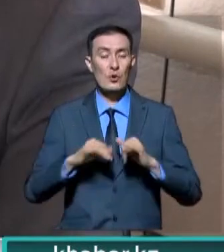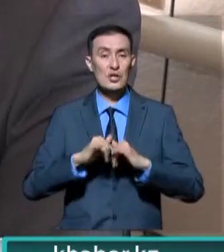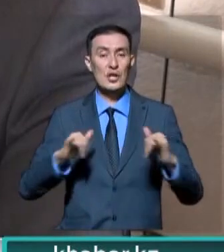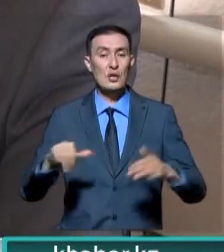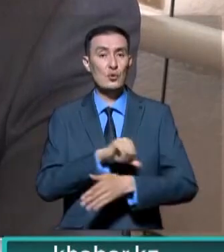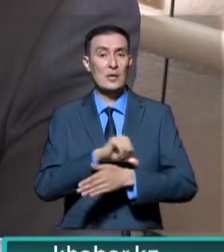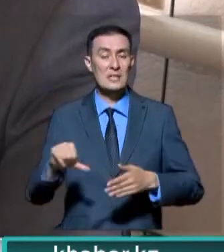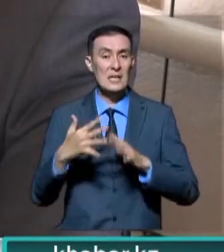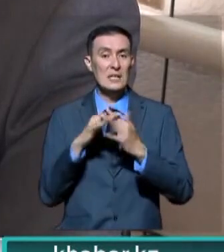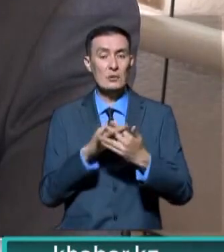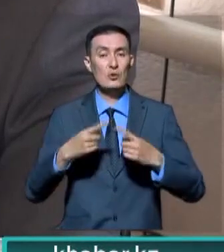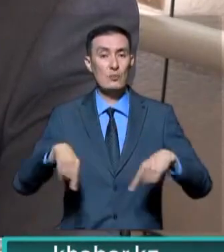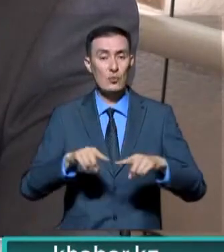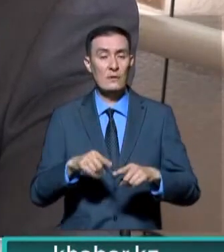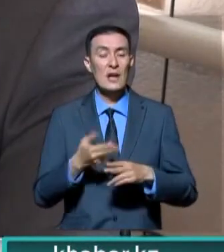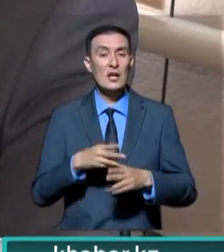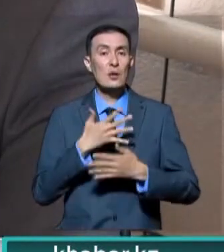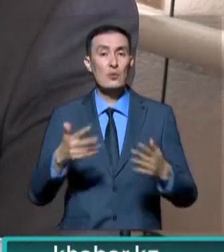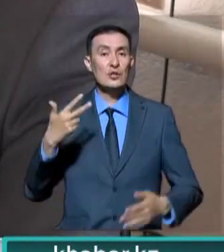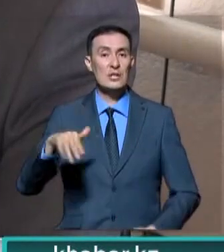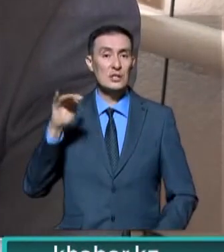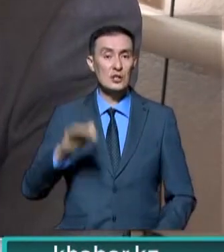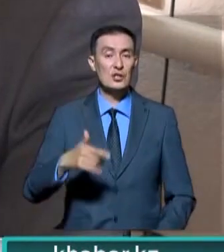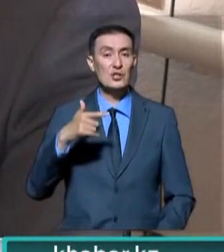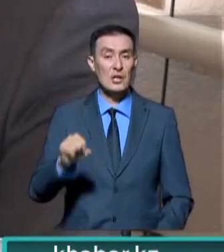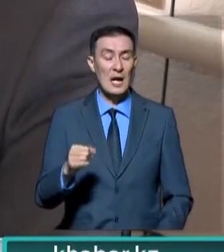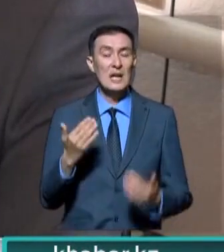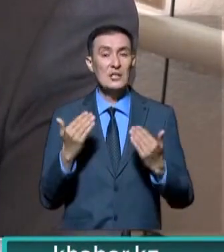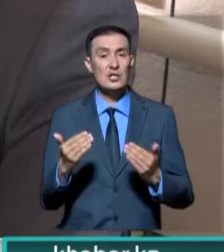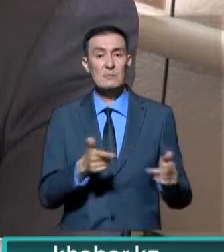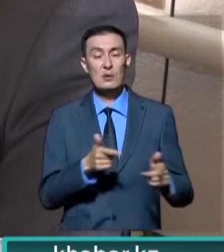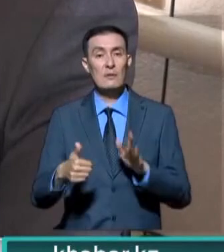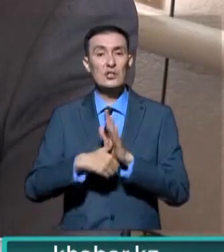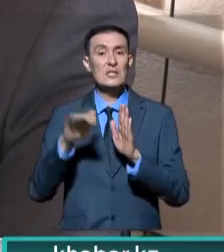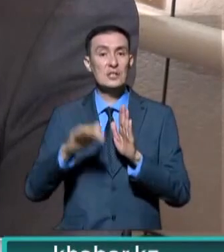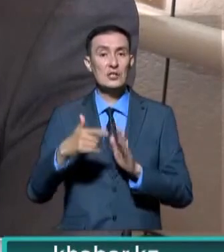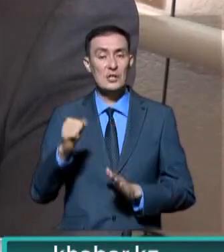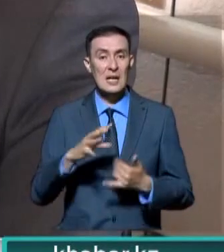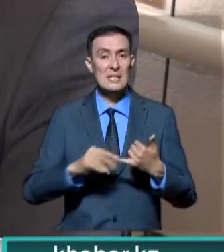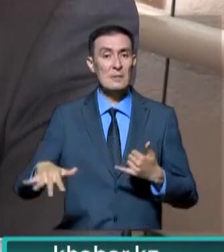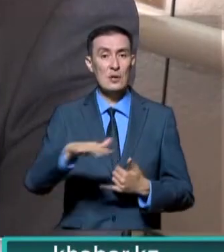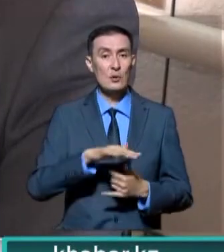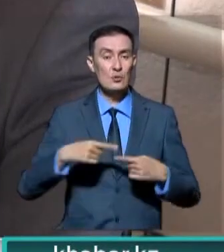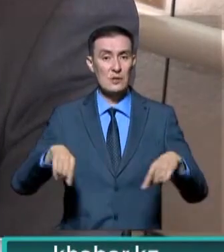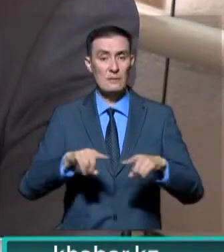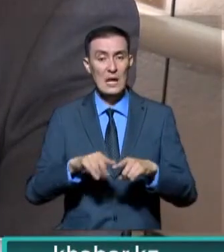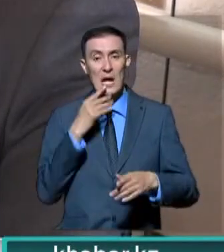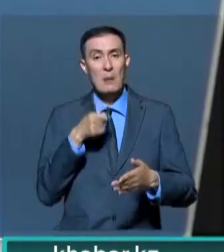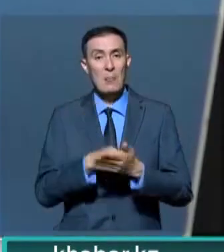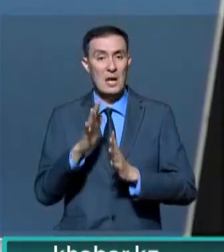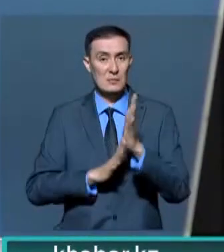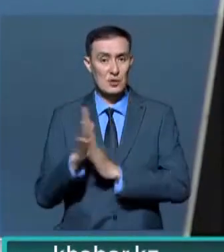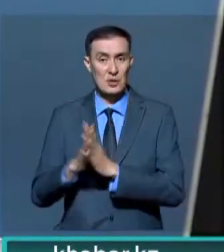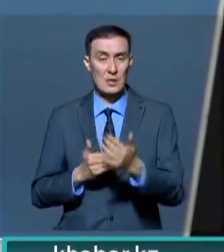расширению границ населенных пунктов. Это больше 30 тысяч гектаров. Сейчас подготовлено 6 тысяч гектаров земельных участков под пастбища.